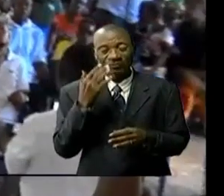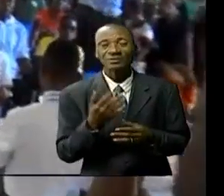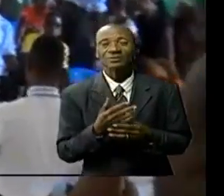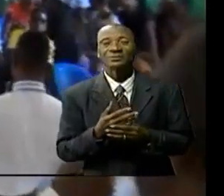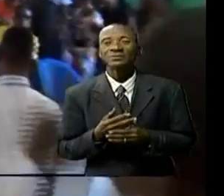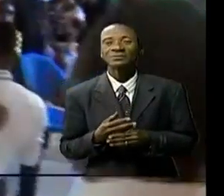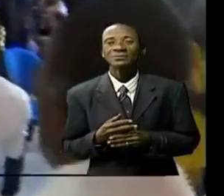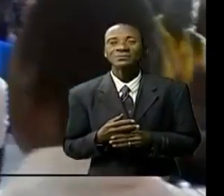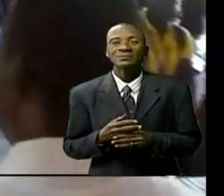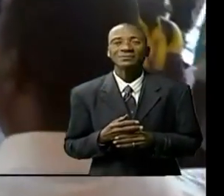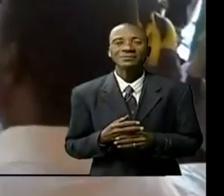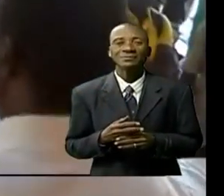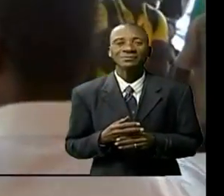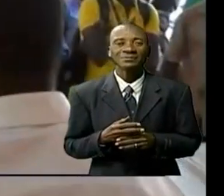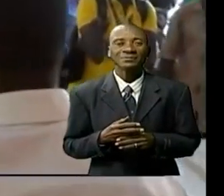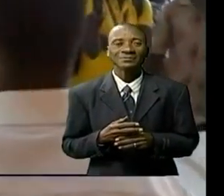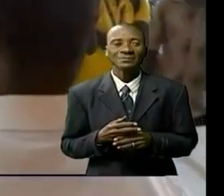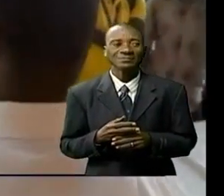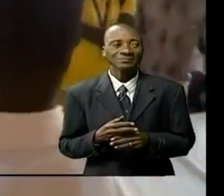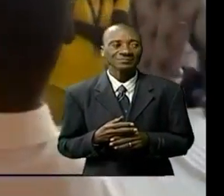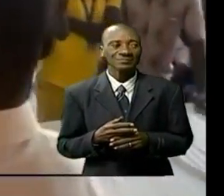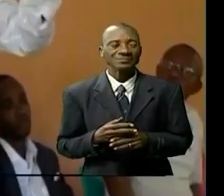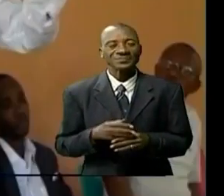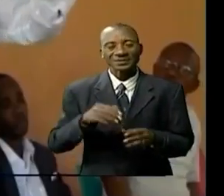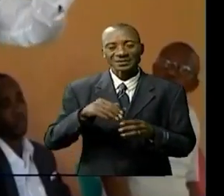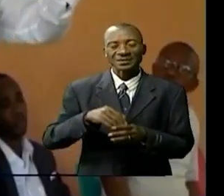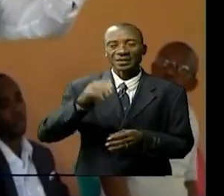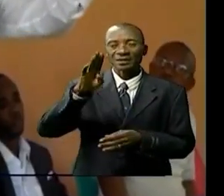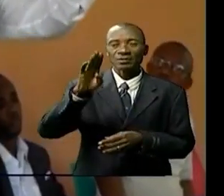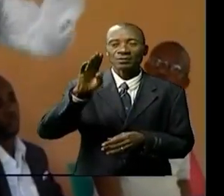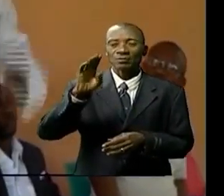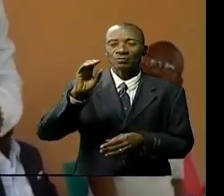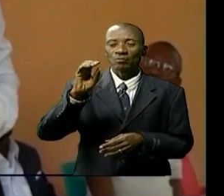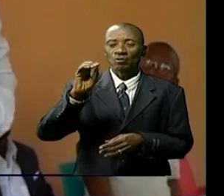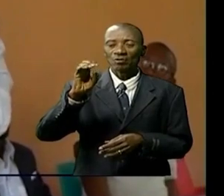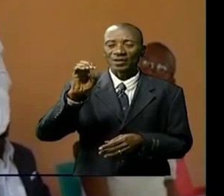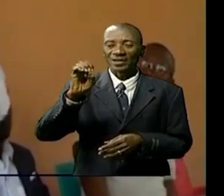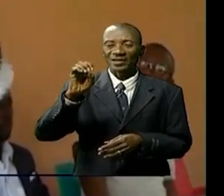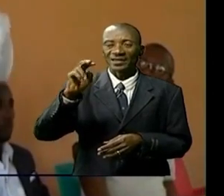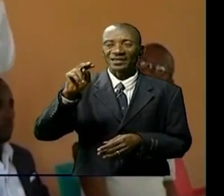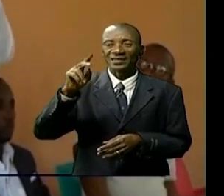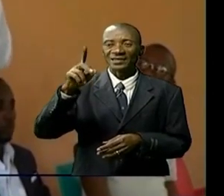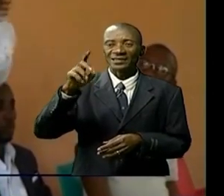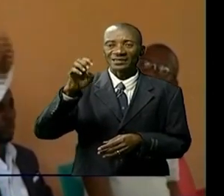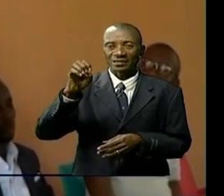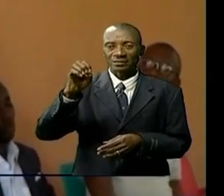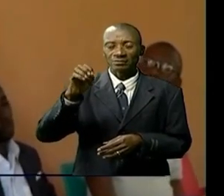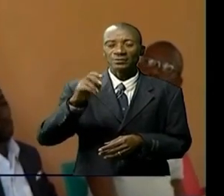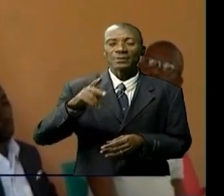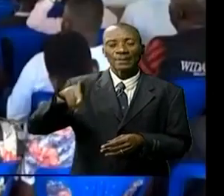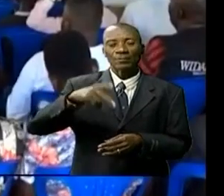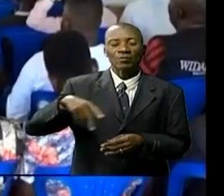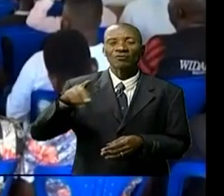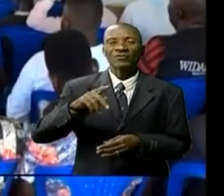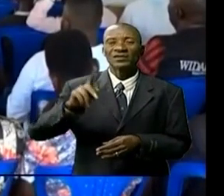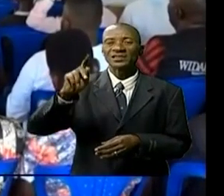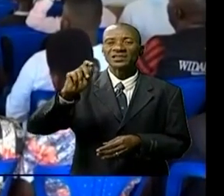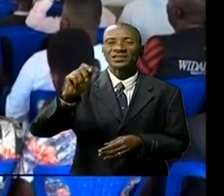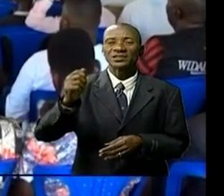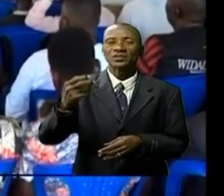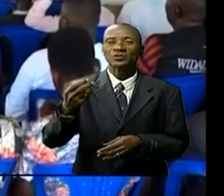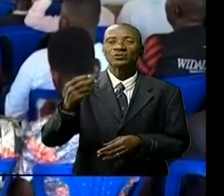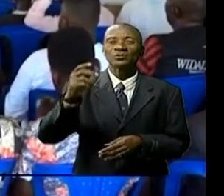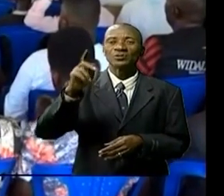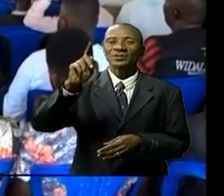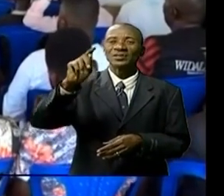têtes à l'hotêl aquatique à bout et des chef lieu de la province de la trappe à où la cérémonie d'installation officielle de